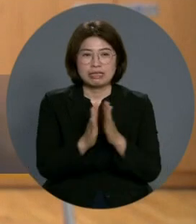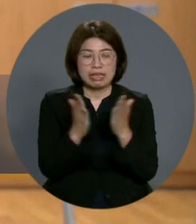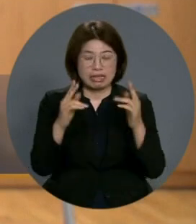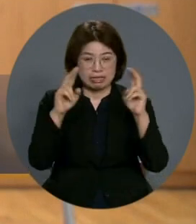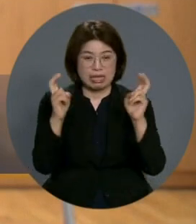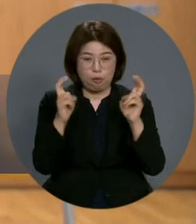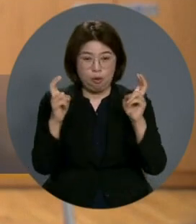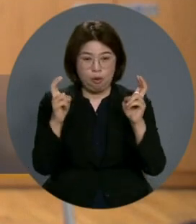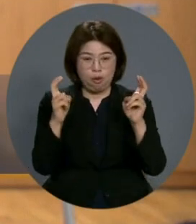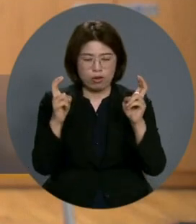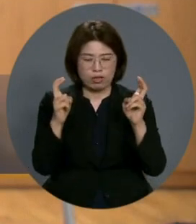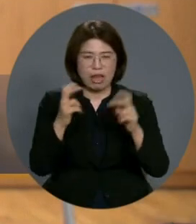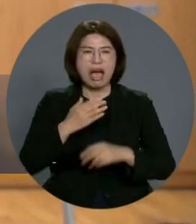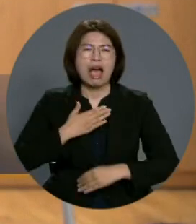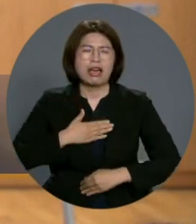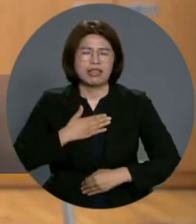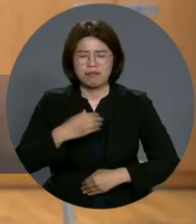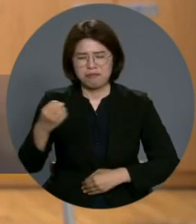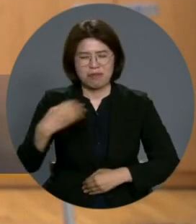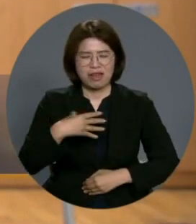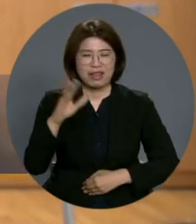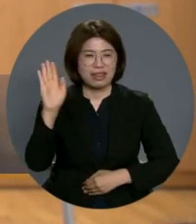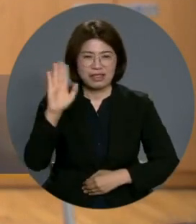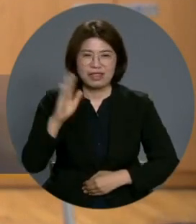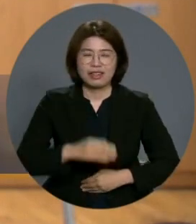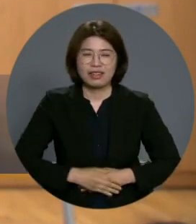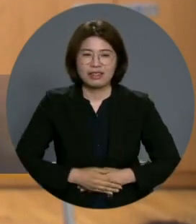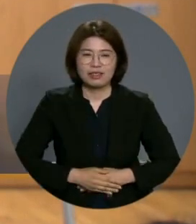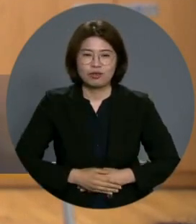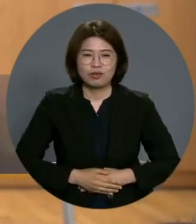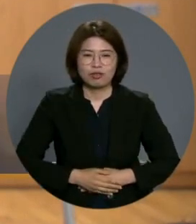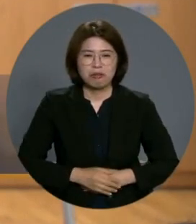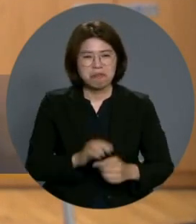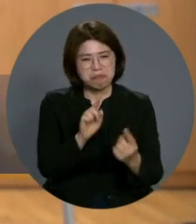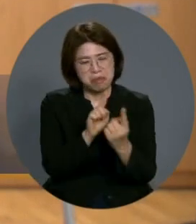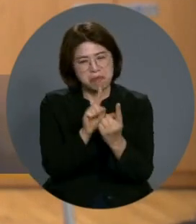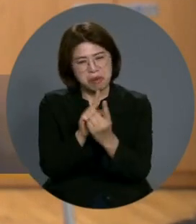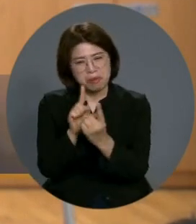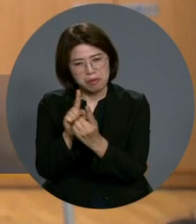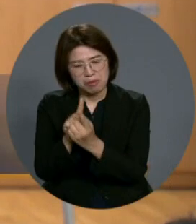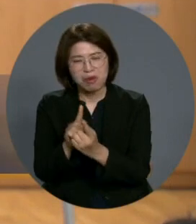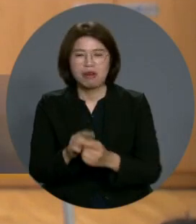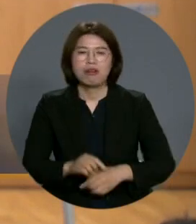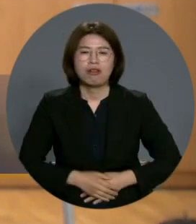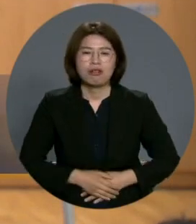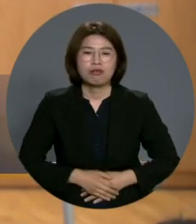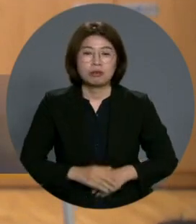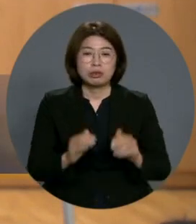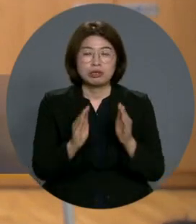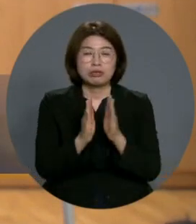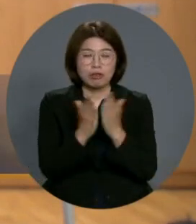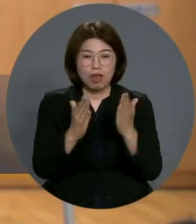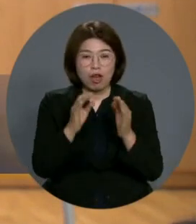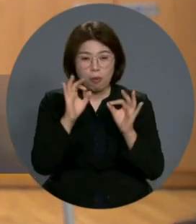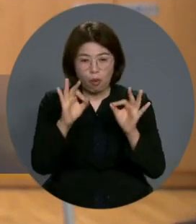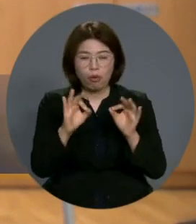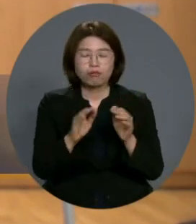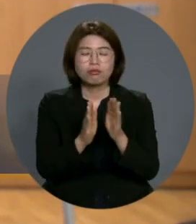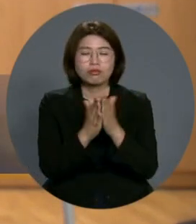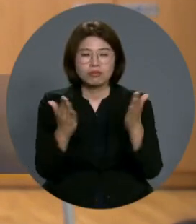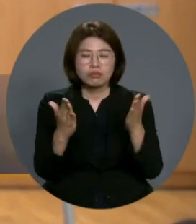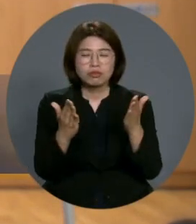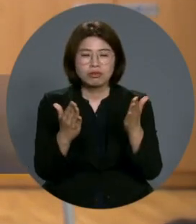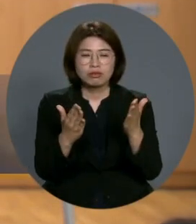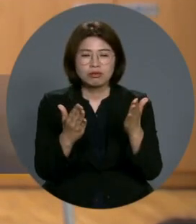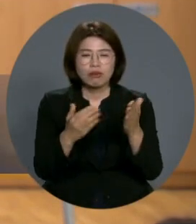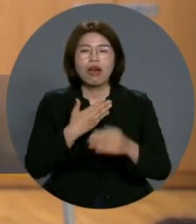보고도 안다는 표현을 잘 안 하더라고요. 그런데 한두 번 오고 하니까 친구들도 책을 보자마자 그 책 알아요. 그